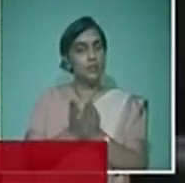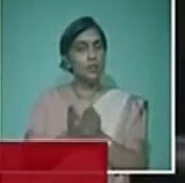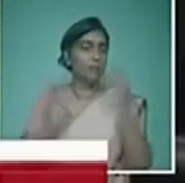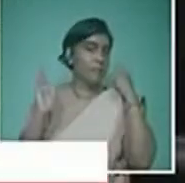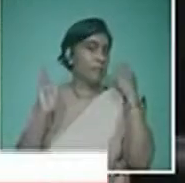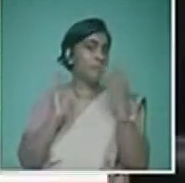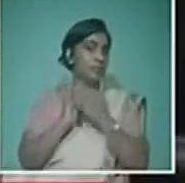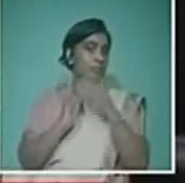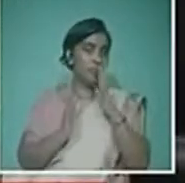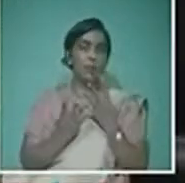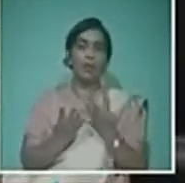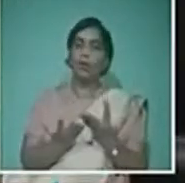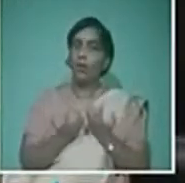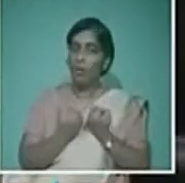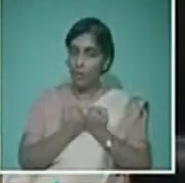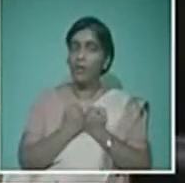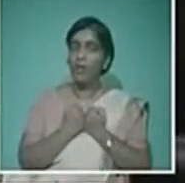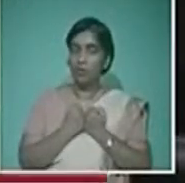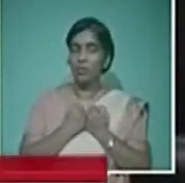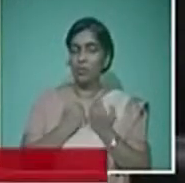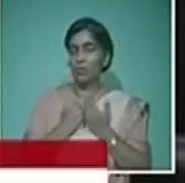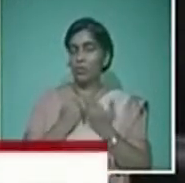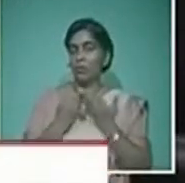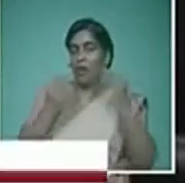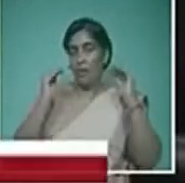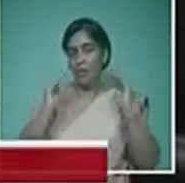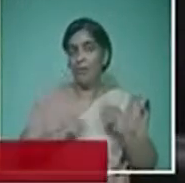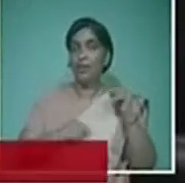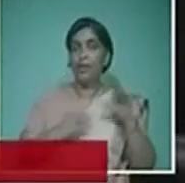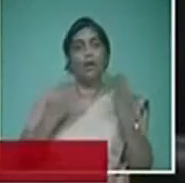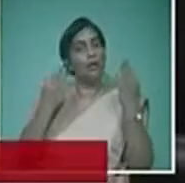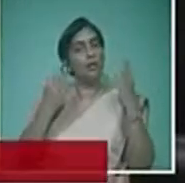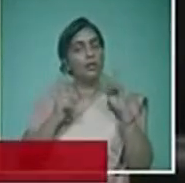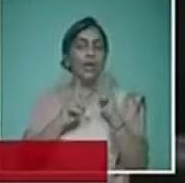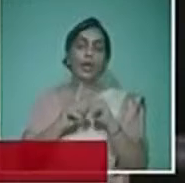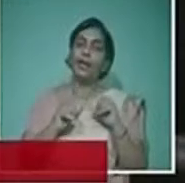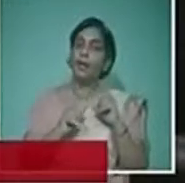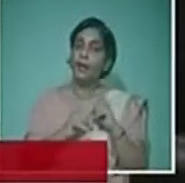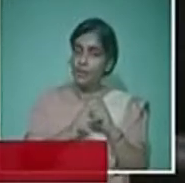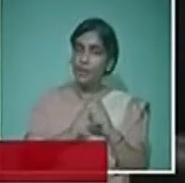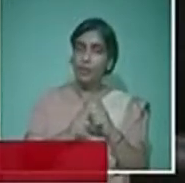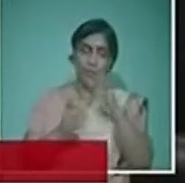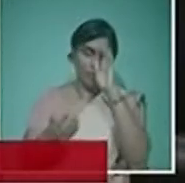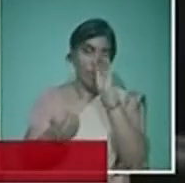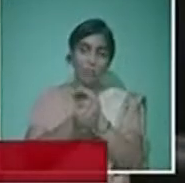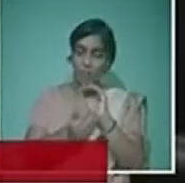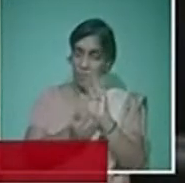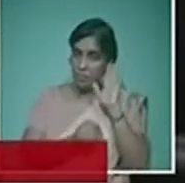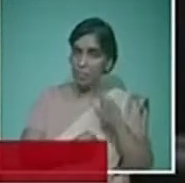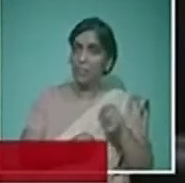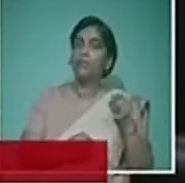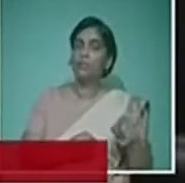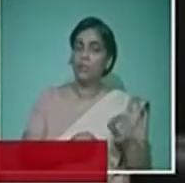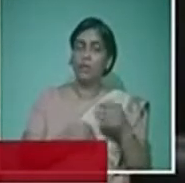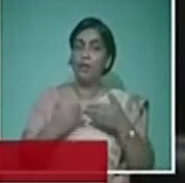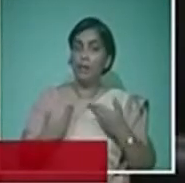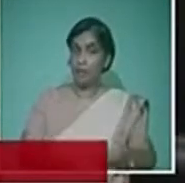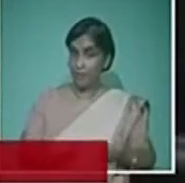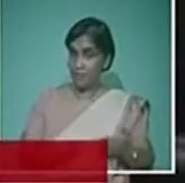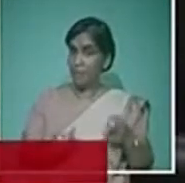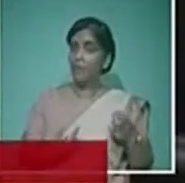කිරීමේ අවශ්‍යතාවය දිහිල්වන අතර ඒ මගින් නිදහස් අධ්‍යාපන සුරක්ෂා කරන බවට සහ